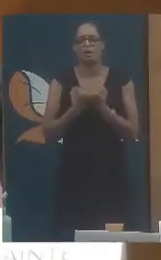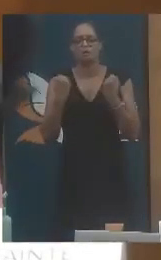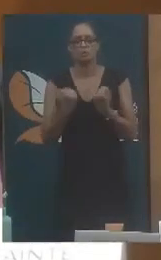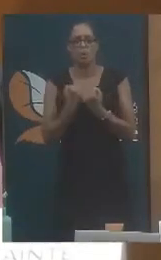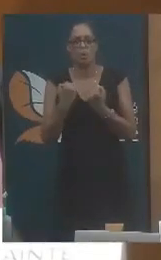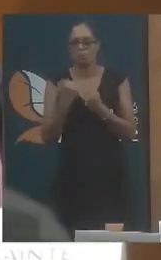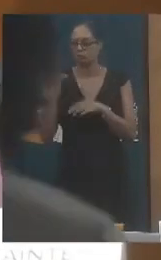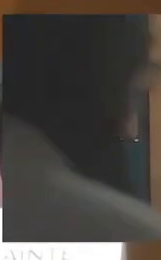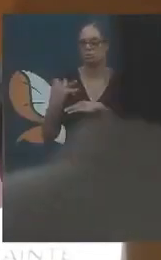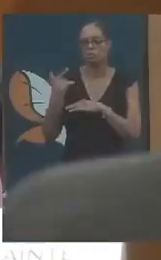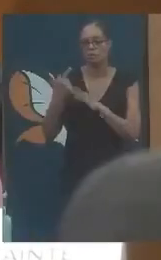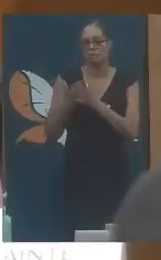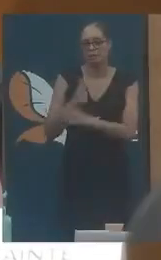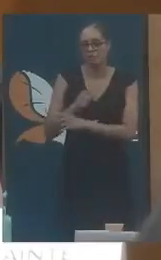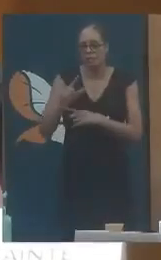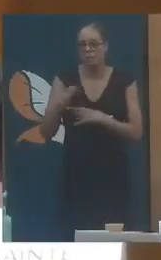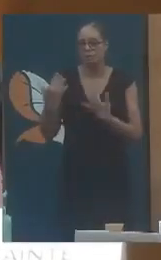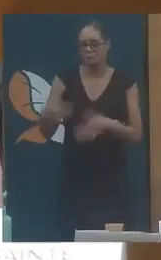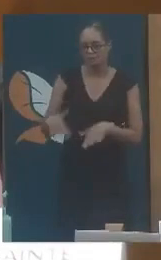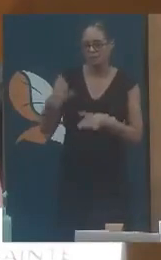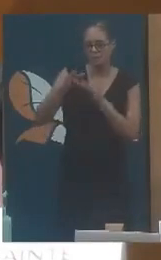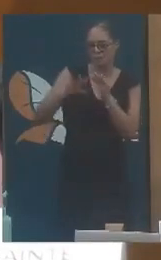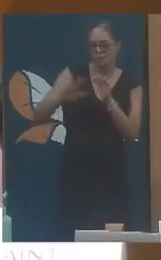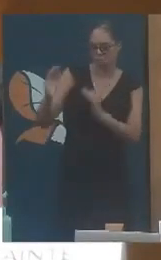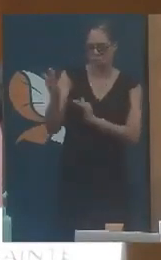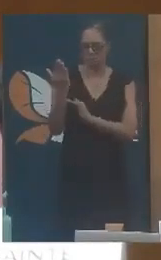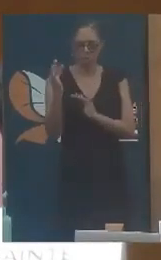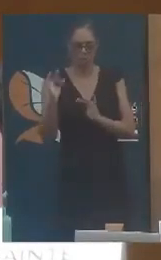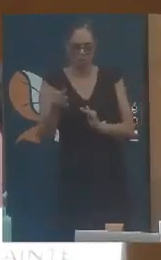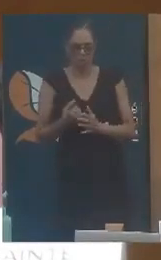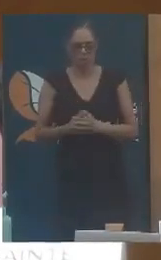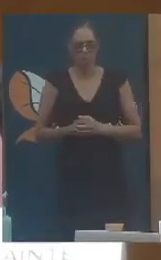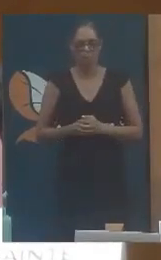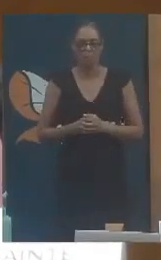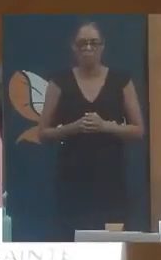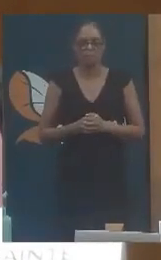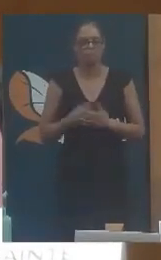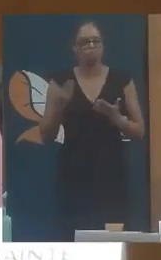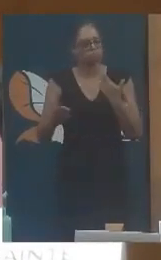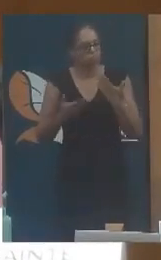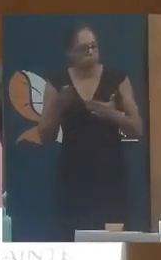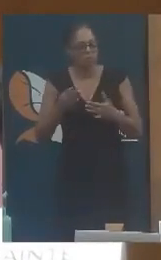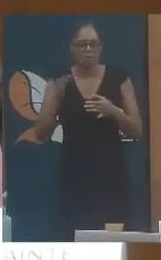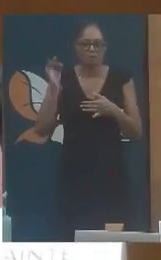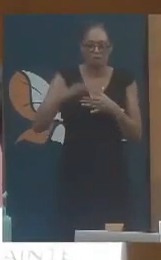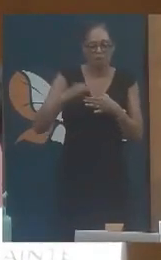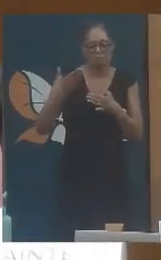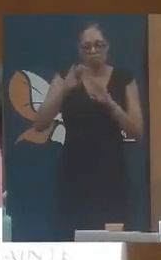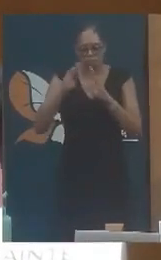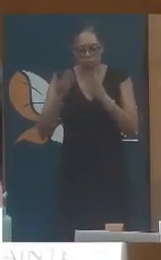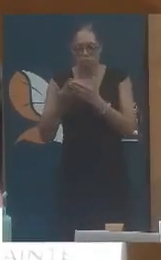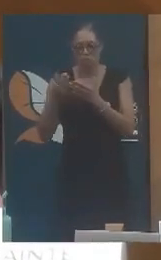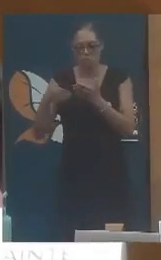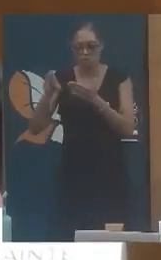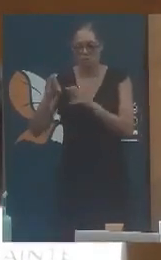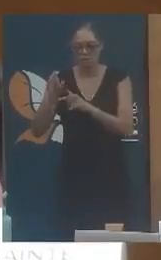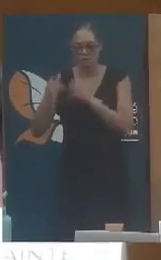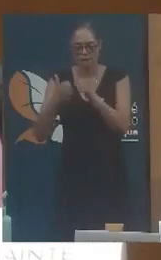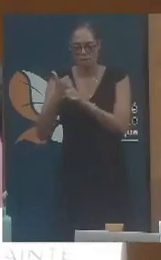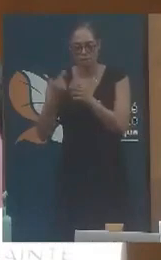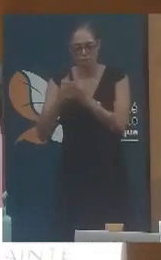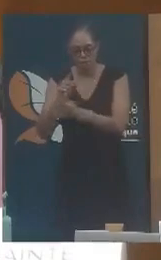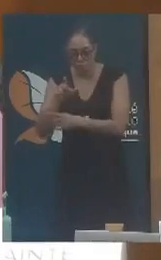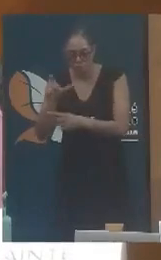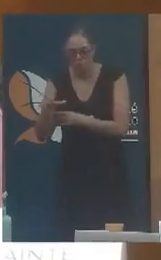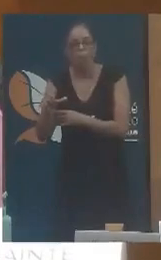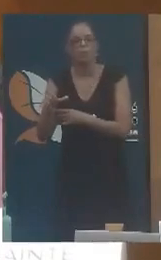en 2022. Bien. Donc, on a voté les sommes pour 2022. Le collègue